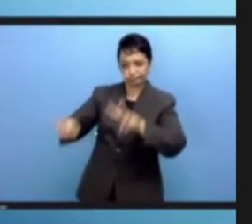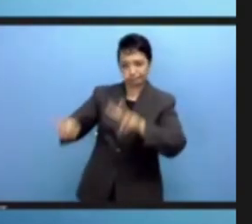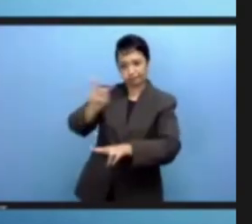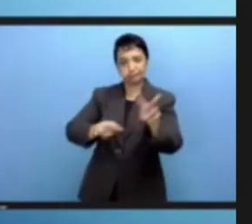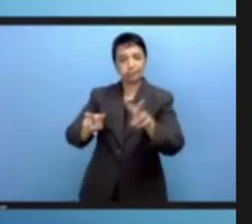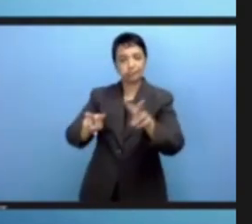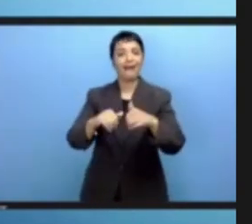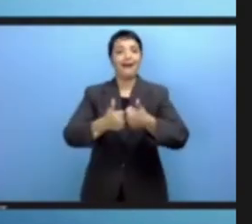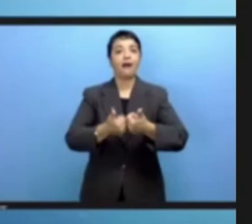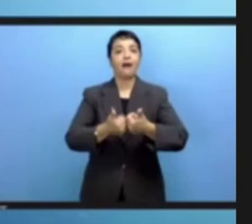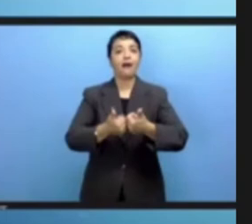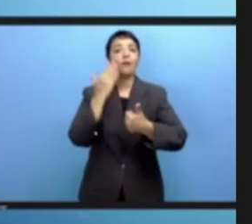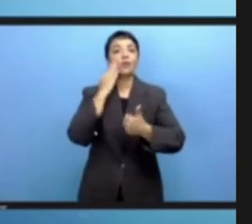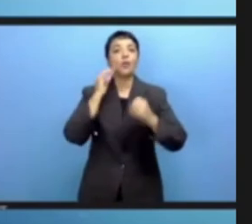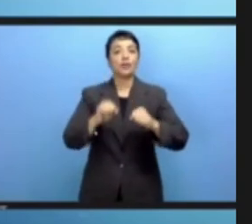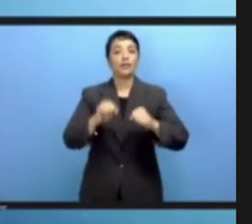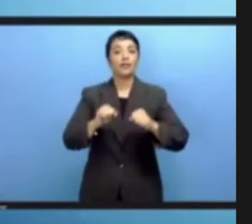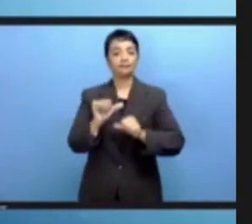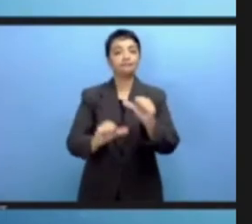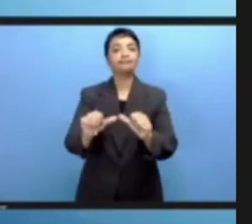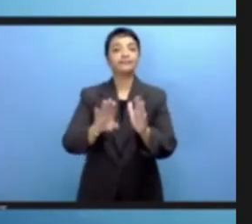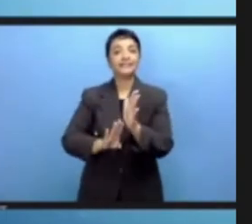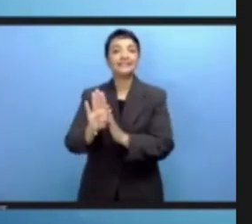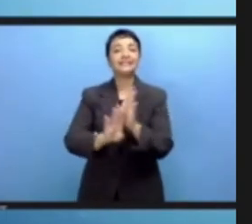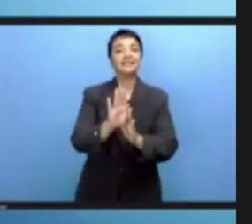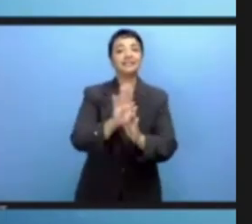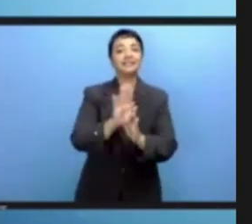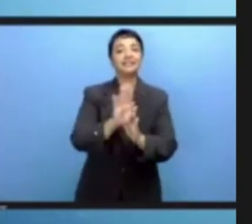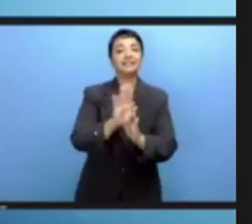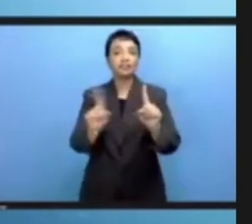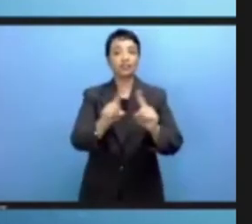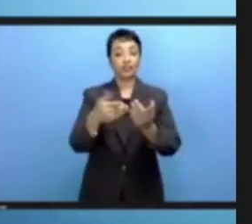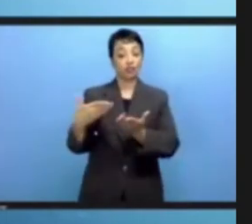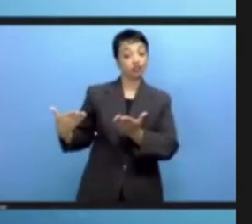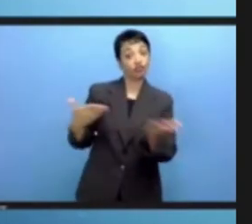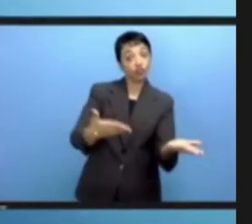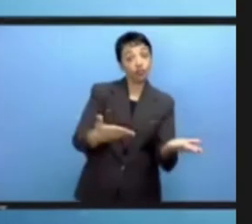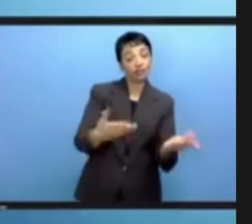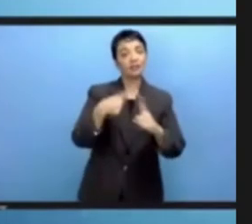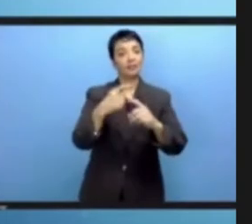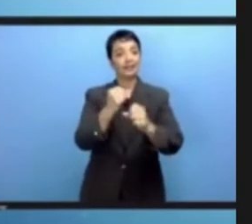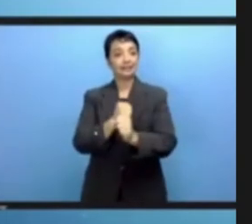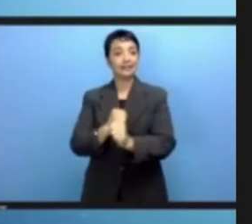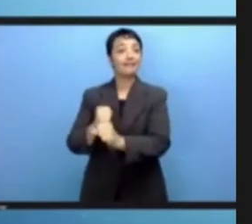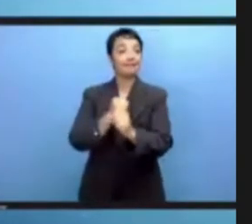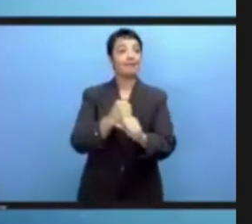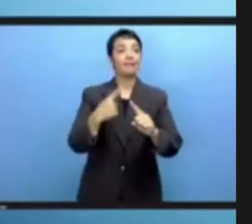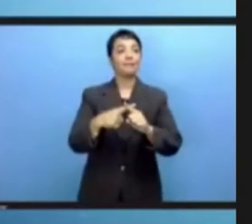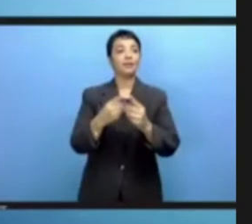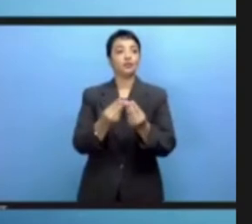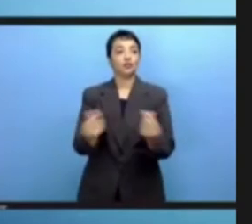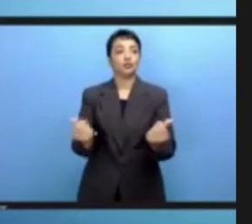pays à travers le développement de services d'intelligence artificielle,